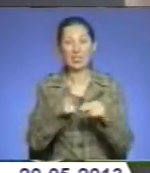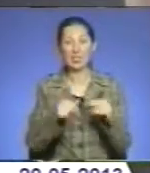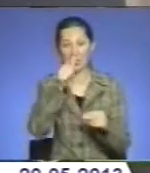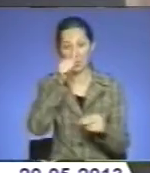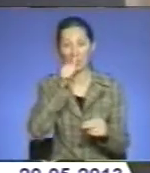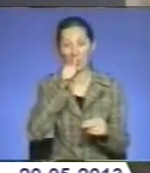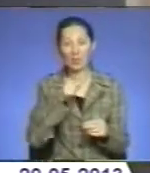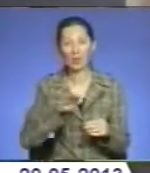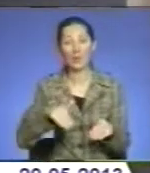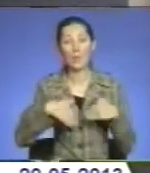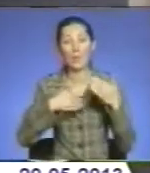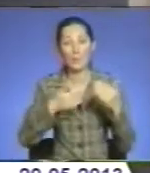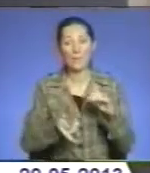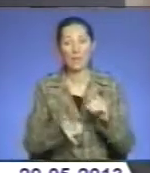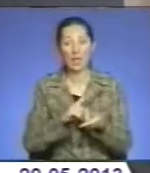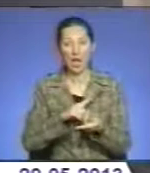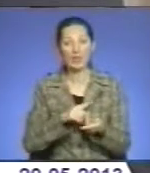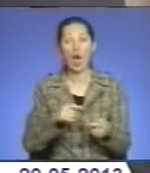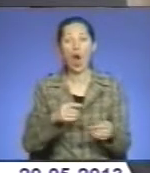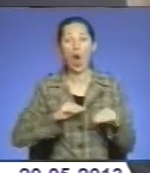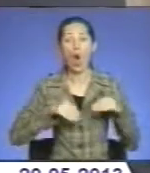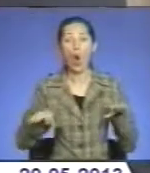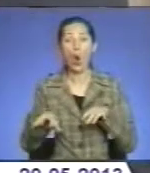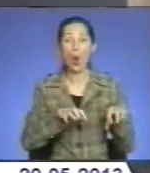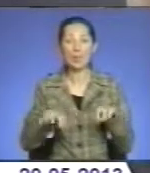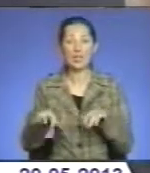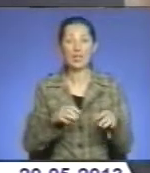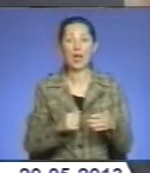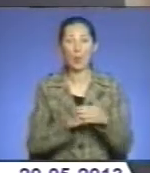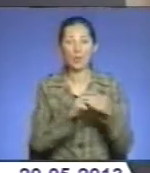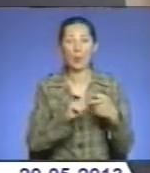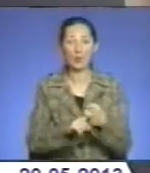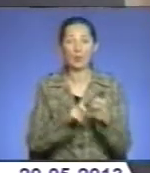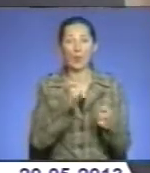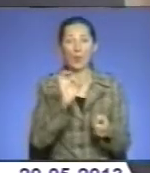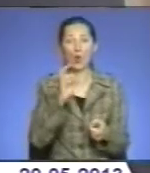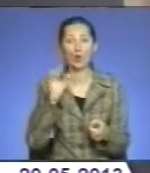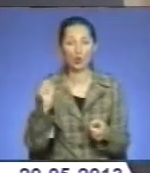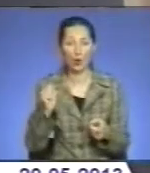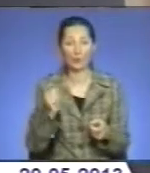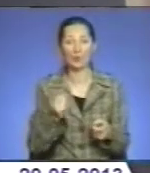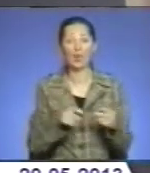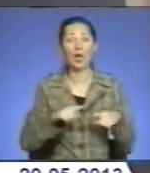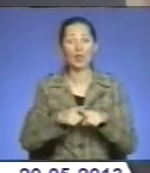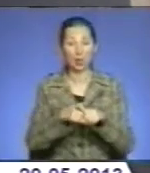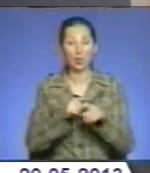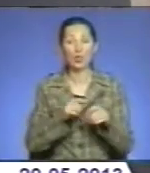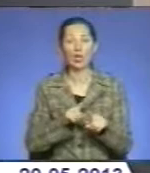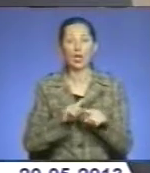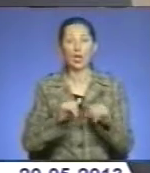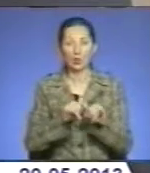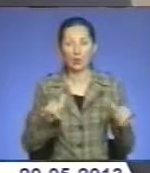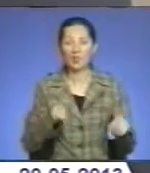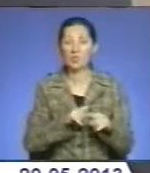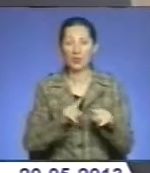ми переходимо до комерційної фази, яка пов'язана з Босфором. На технічному рівні технології прогресують настільки швидко, що наступного року